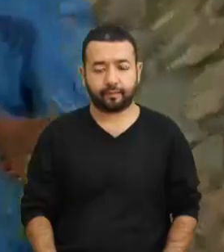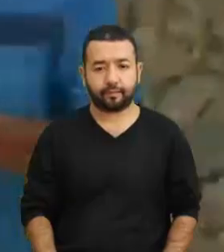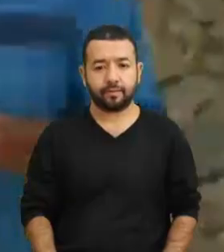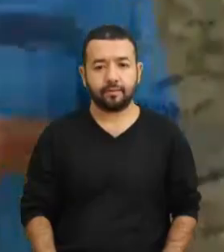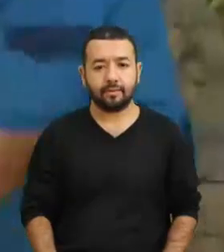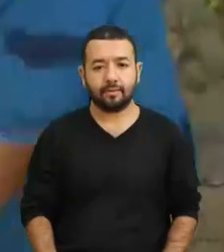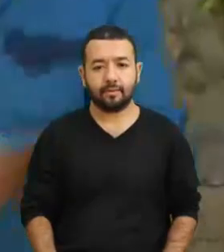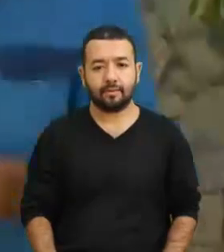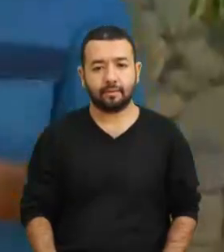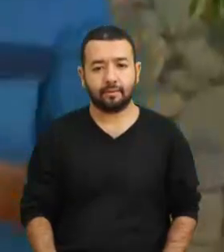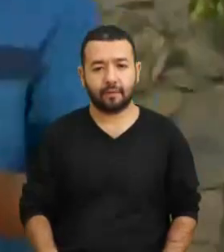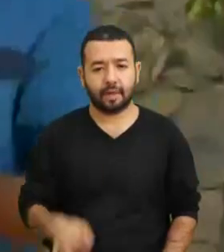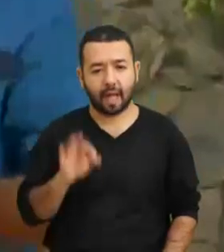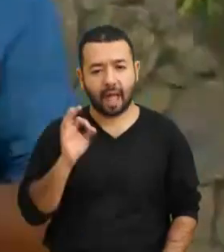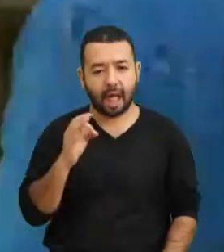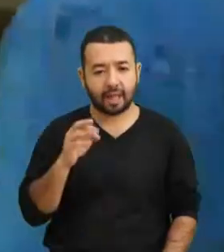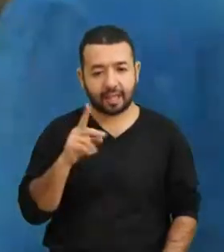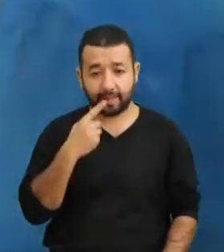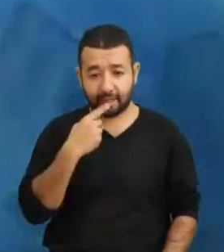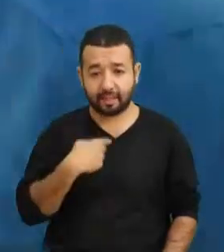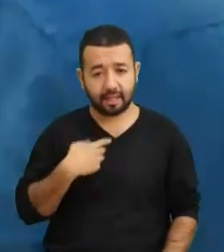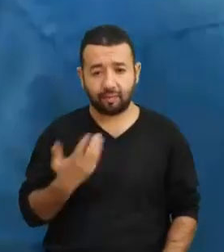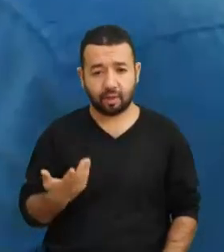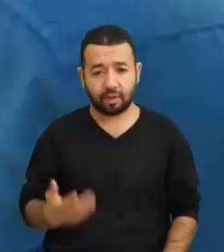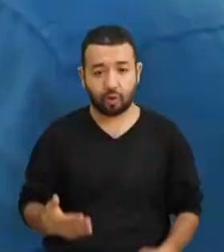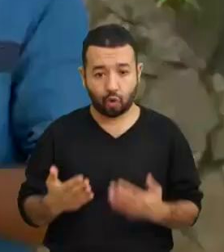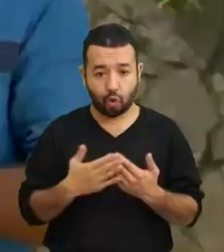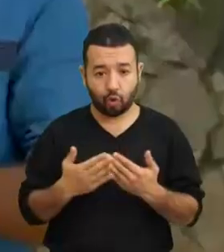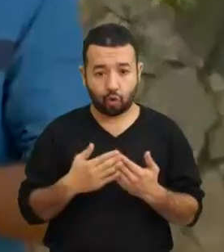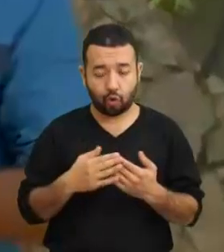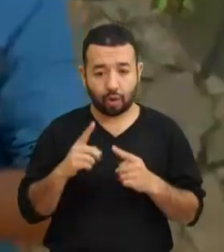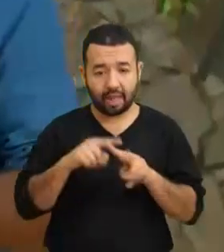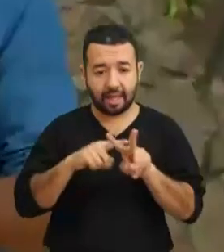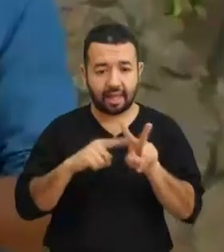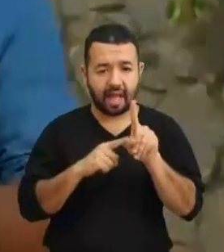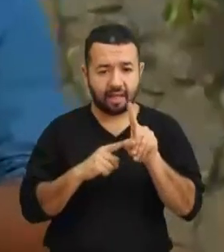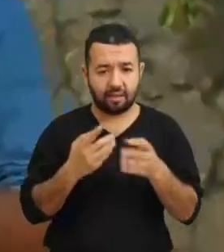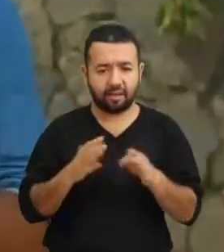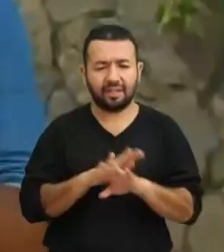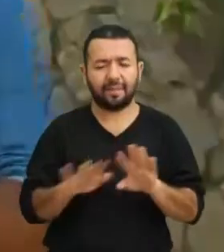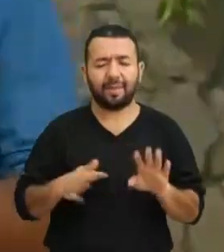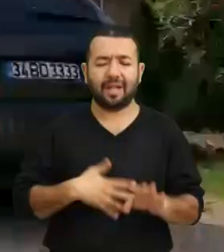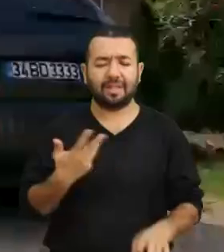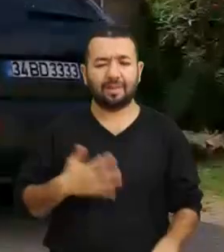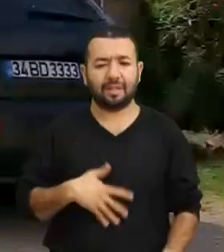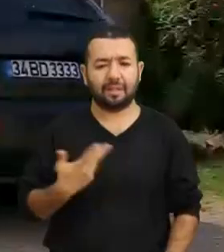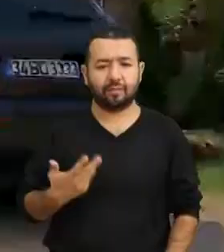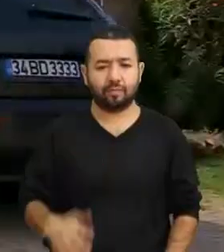kaldırmış. Altın değerinde tavsiye mi? Düğünde takılı... Sağ ol, sağ ol. İstemez Şükrü,